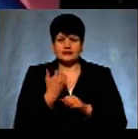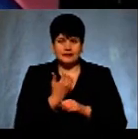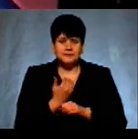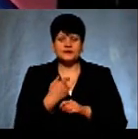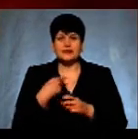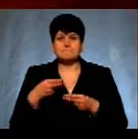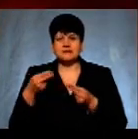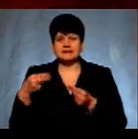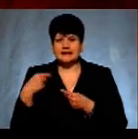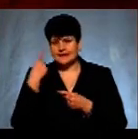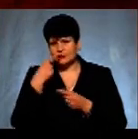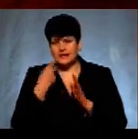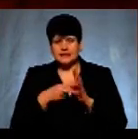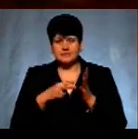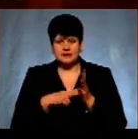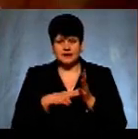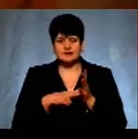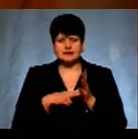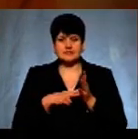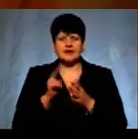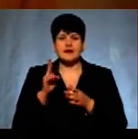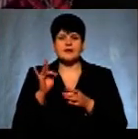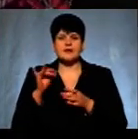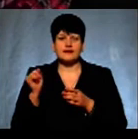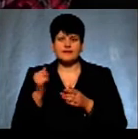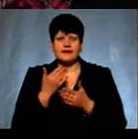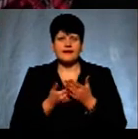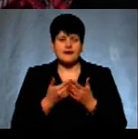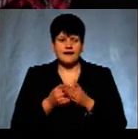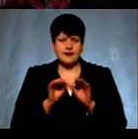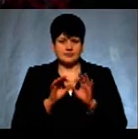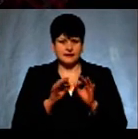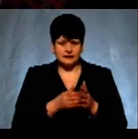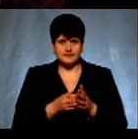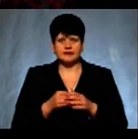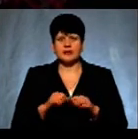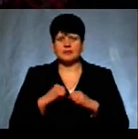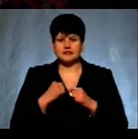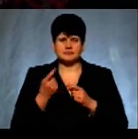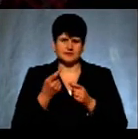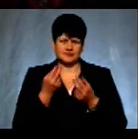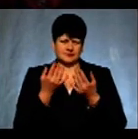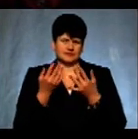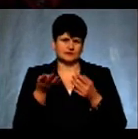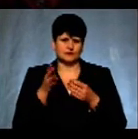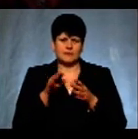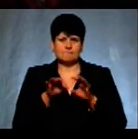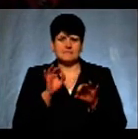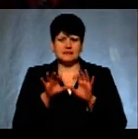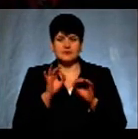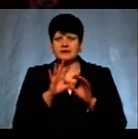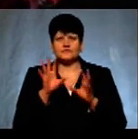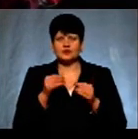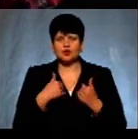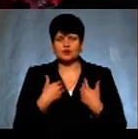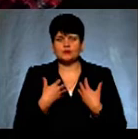вона підписала індивідуальний план з кар'єрним радником. Намагалися мені пару вакансій підібрати, проте не всюди хочуть